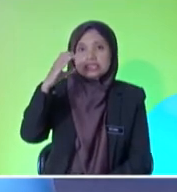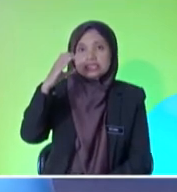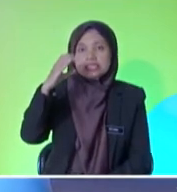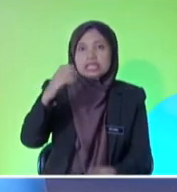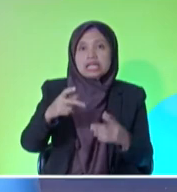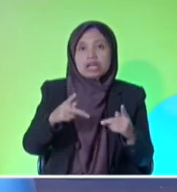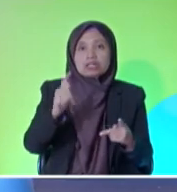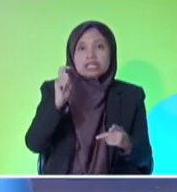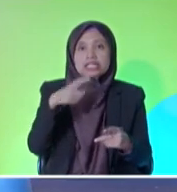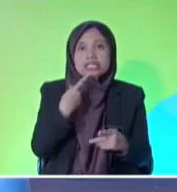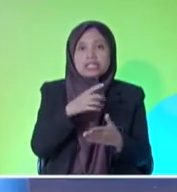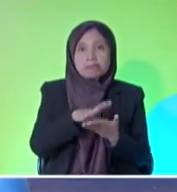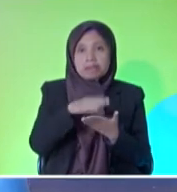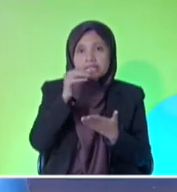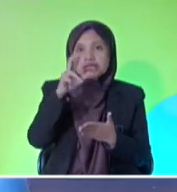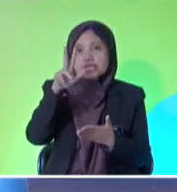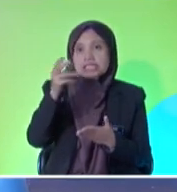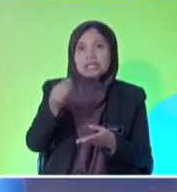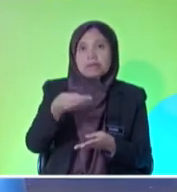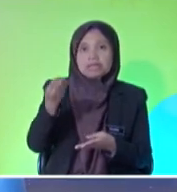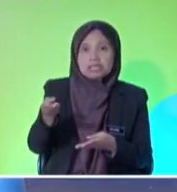tadi kita belajar tiga